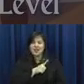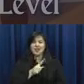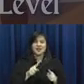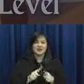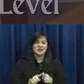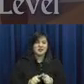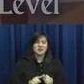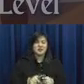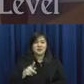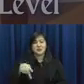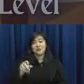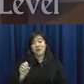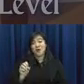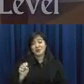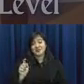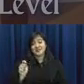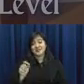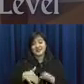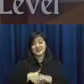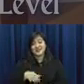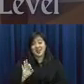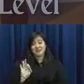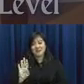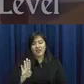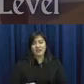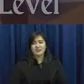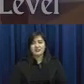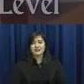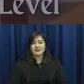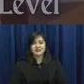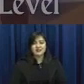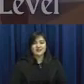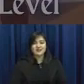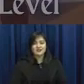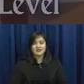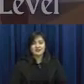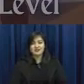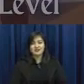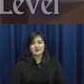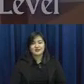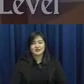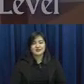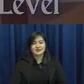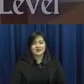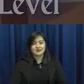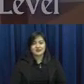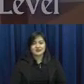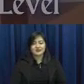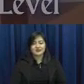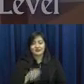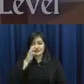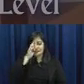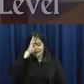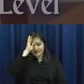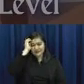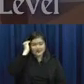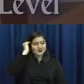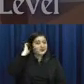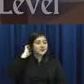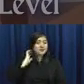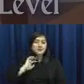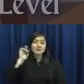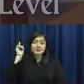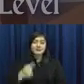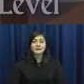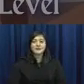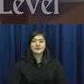ako mag-post eh. Yun nga, yes, yun eh. Pero sa totoo, mga kapatid, eh, yun na nga lang, sabi ko eh. Ito na lang. Eh, sir, wala na ba? Ito, may ginagawa ka sa